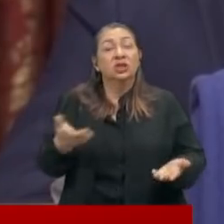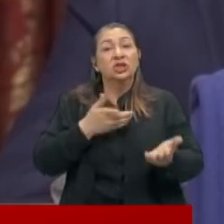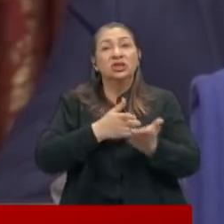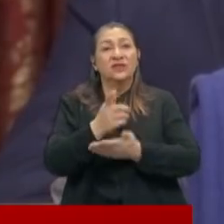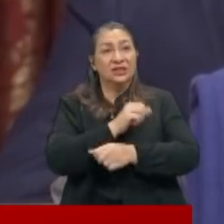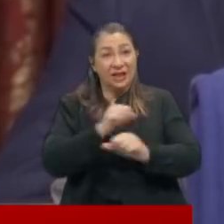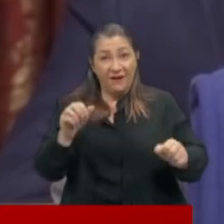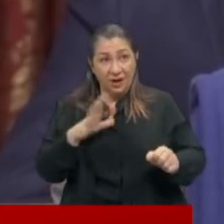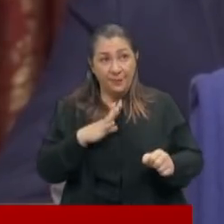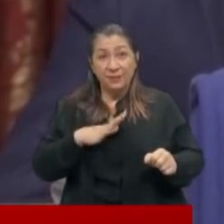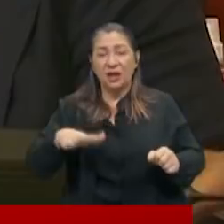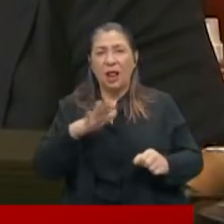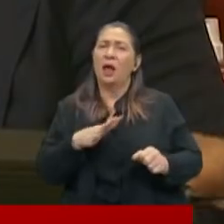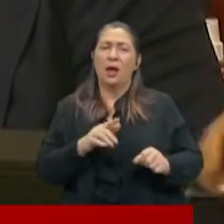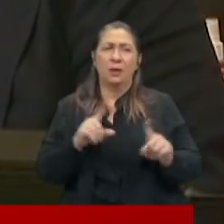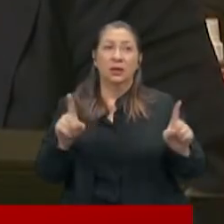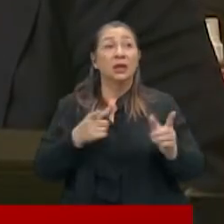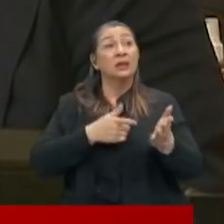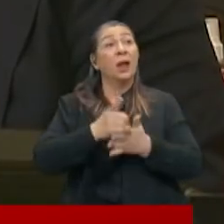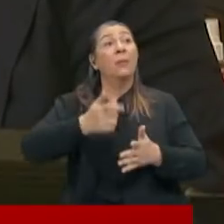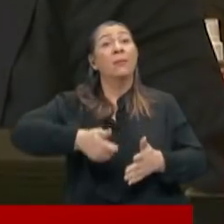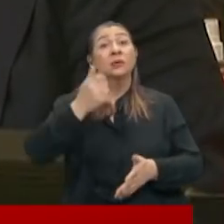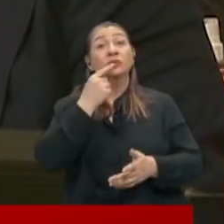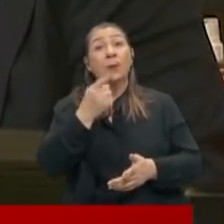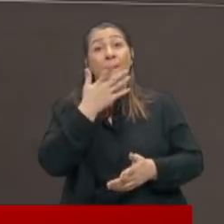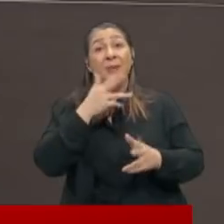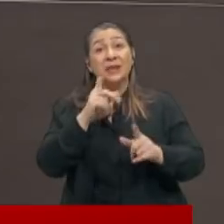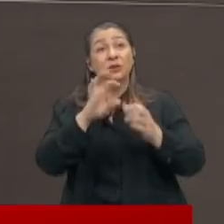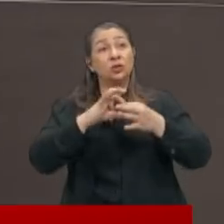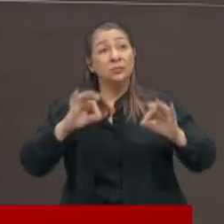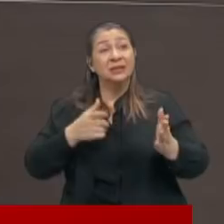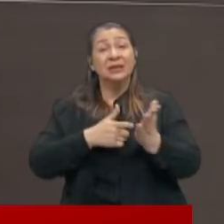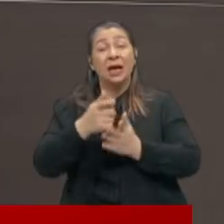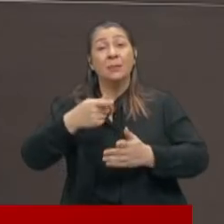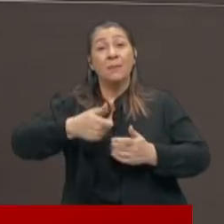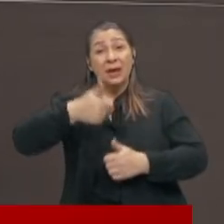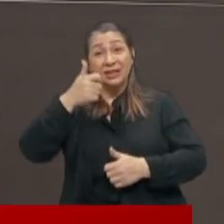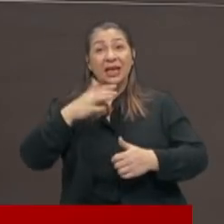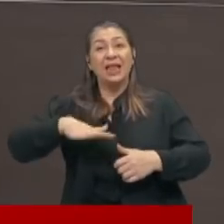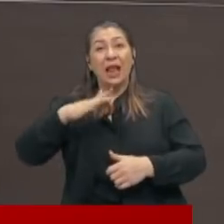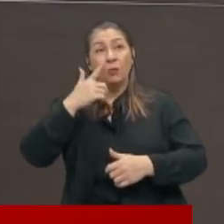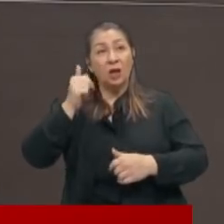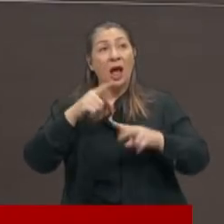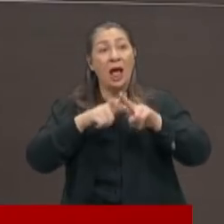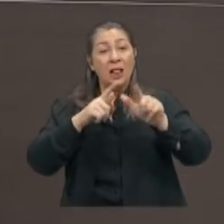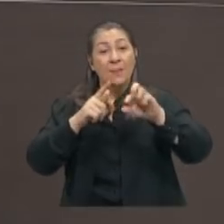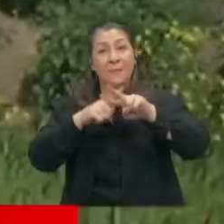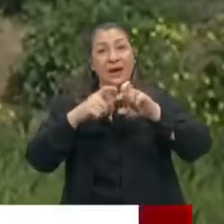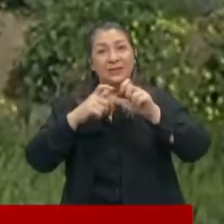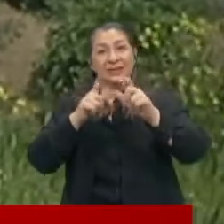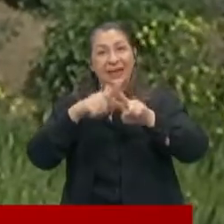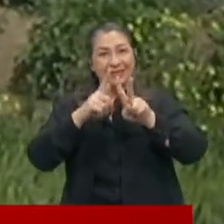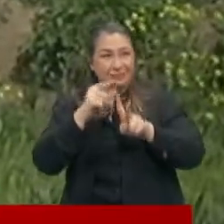zarar etti mi? Genel itibariyle hayır. Tarım Bakanı'nın sözlerine benzer bir cümlede Ziraat Bankası Genel Müdürü Alpaslan Çakar'dan